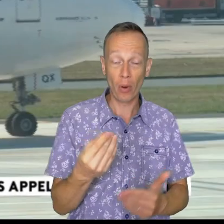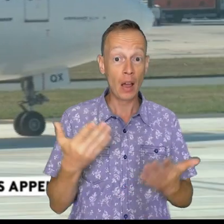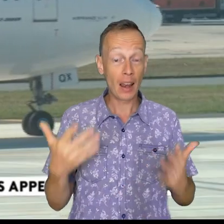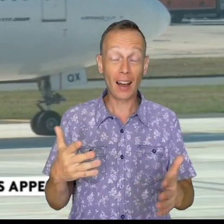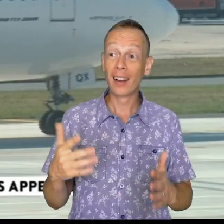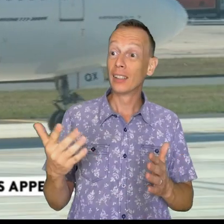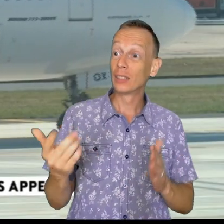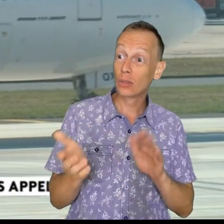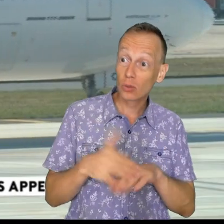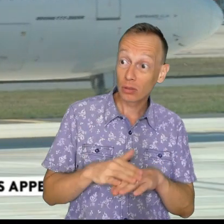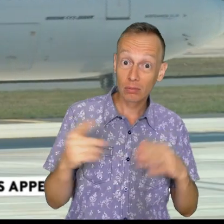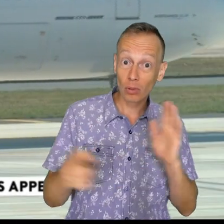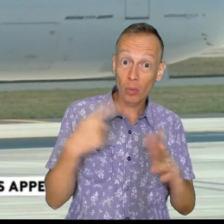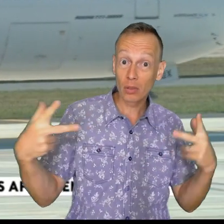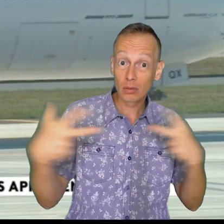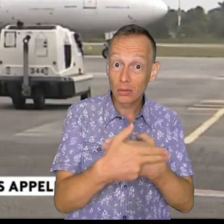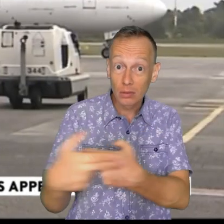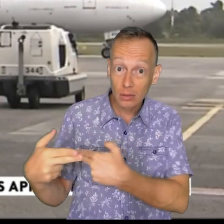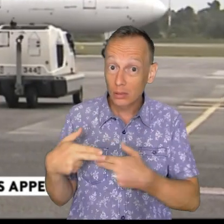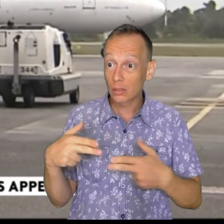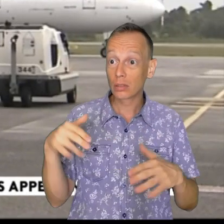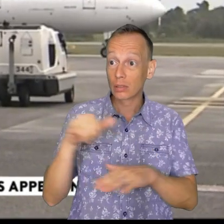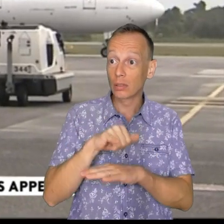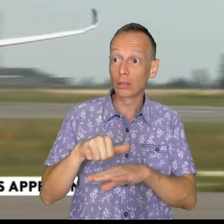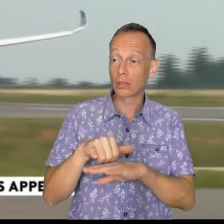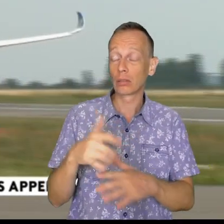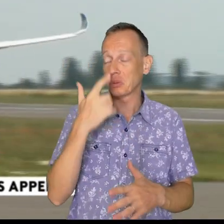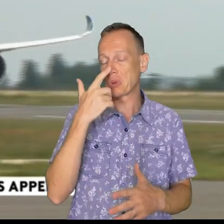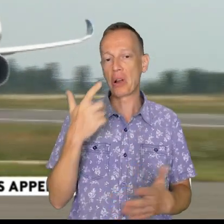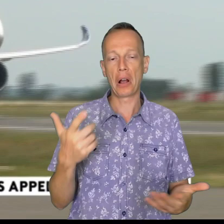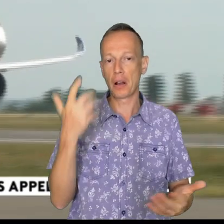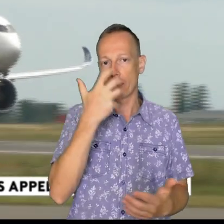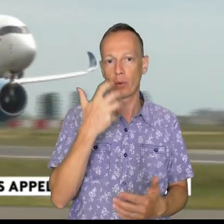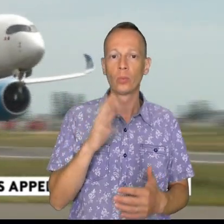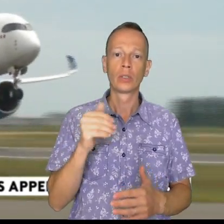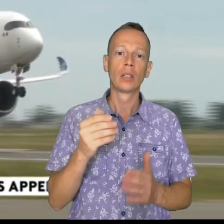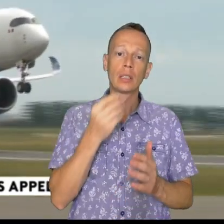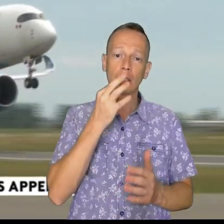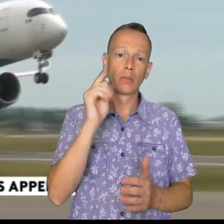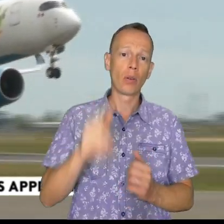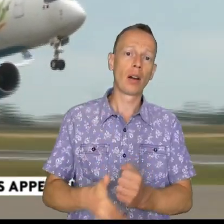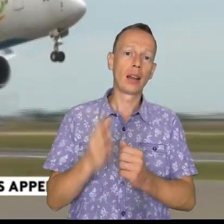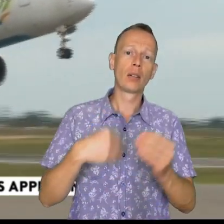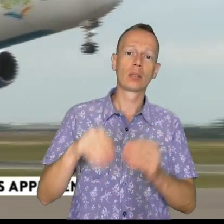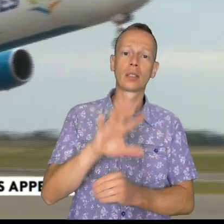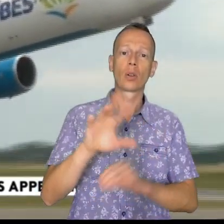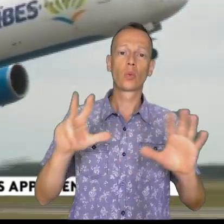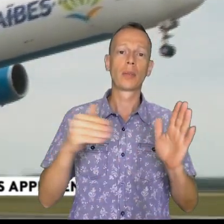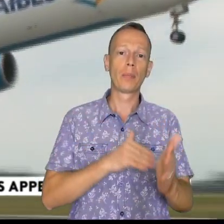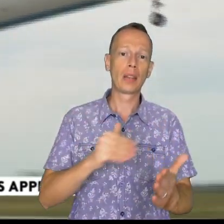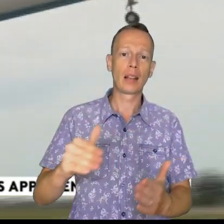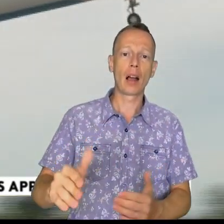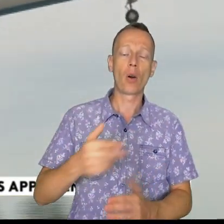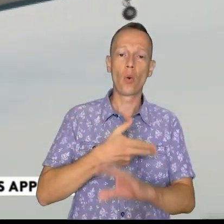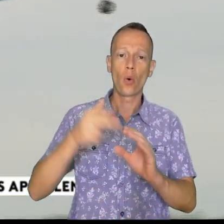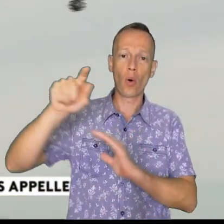plein envol. Avec la quasi-refermeture du ciel, elle demande ces jours-ci une aide supplémentaire de 58 milliards d'euros, y compris pour soutenir les